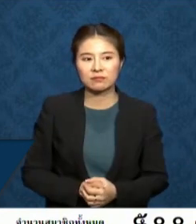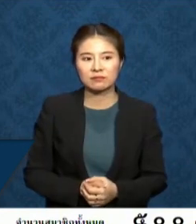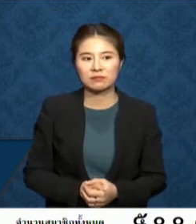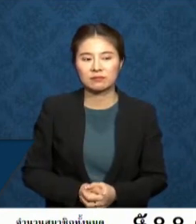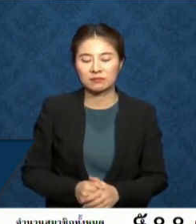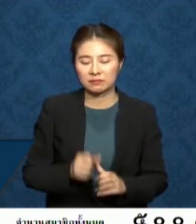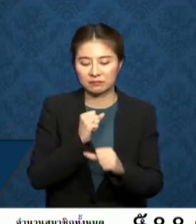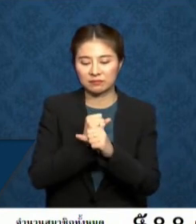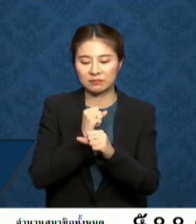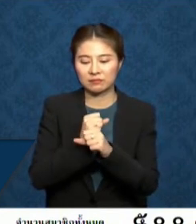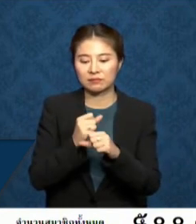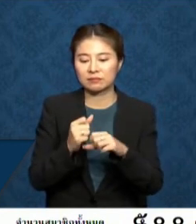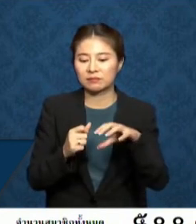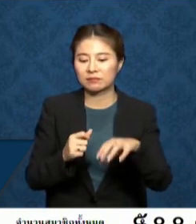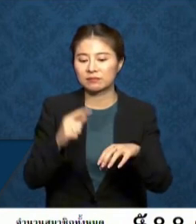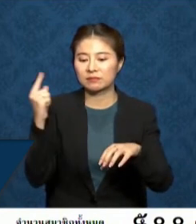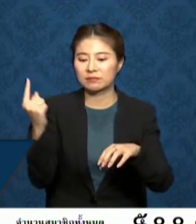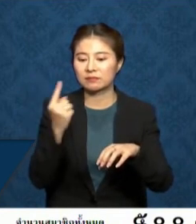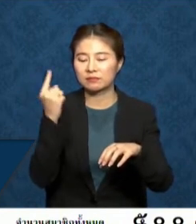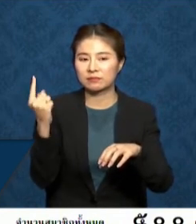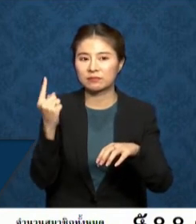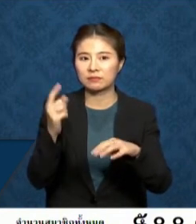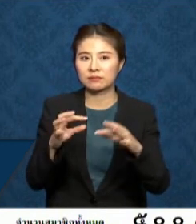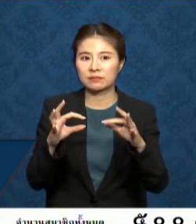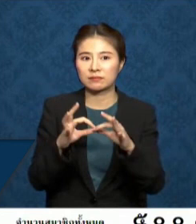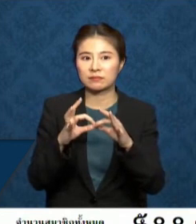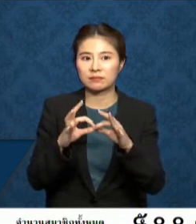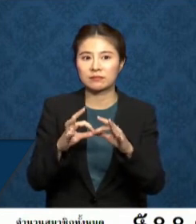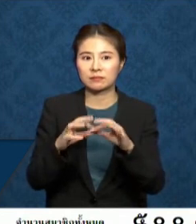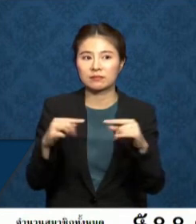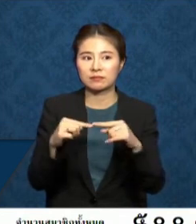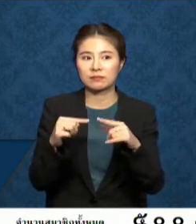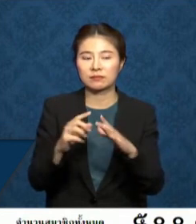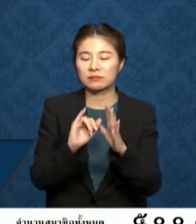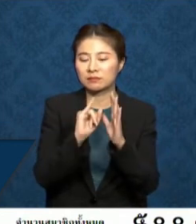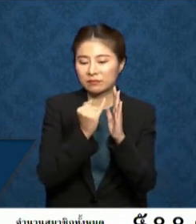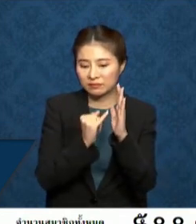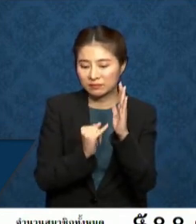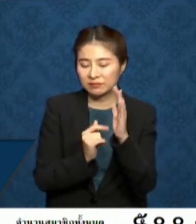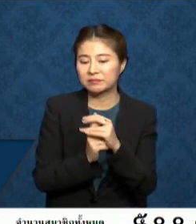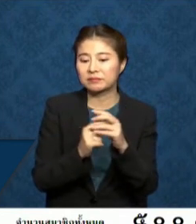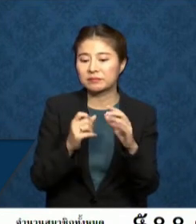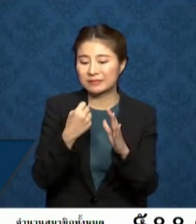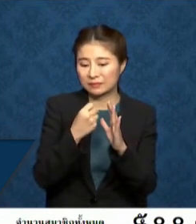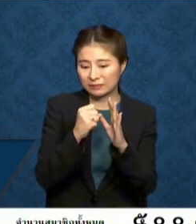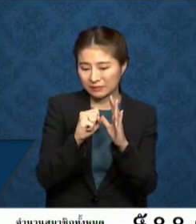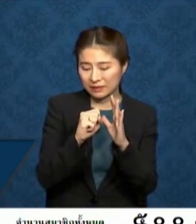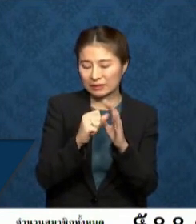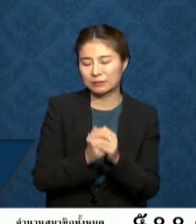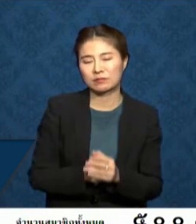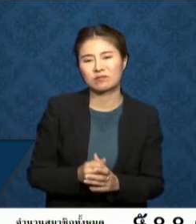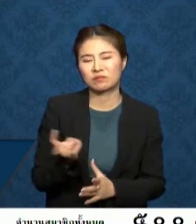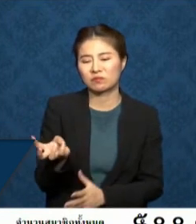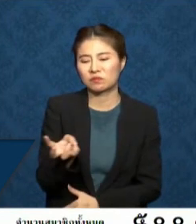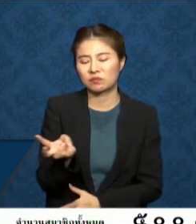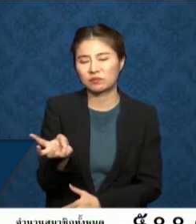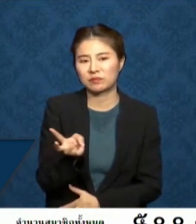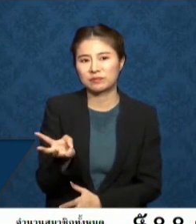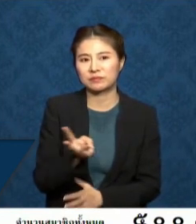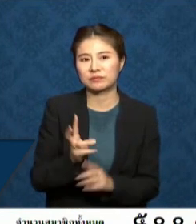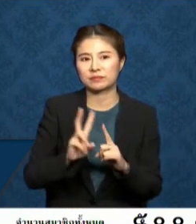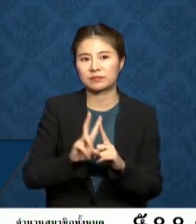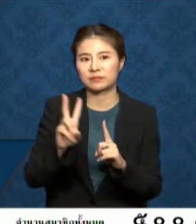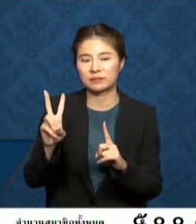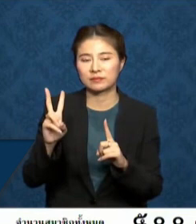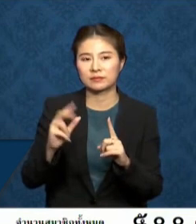พื่อการท่องเที่ยวประเทศไทยนะครับแต่จะทำแค่ใน10จังหวัดท่องเที่ยวเท่านั้นนะครับอันนี้คือเหตุผลหลักข้อแรกเหตุผลข้อที่